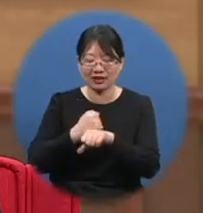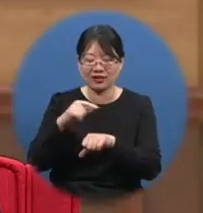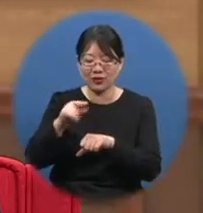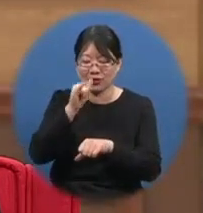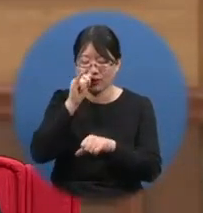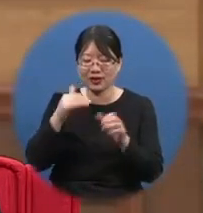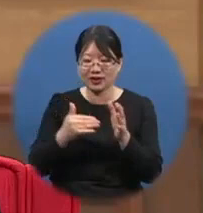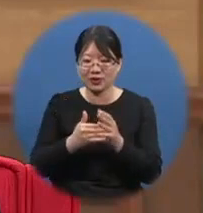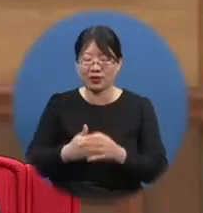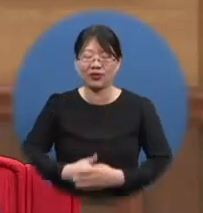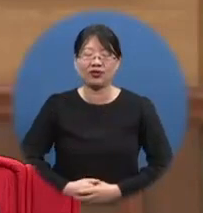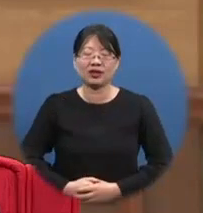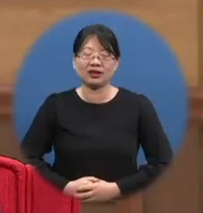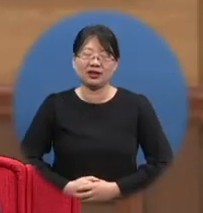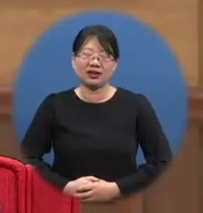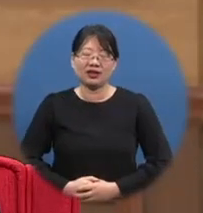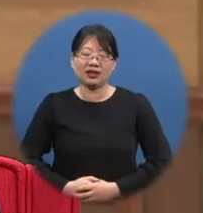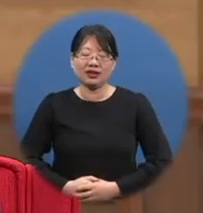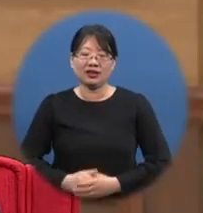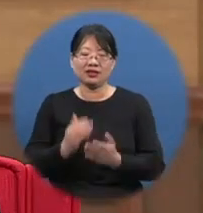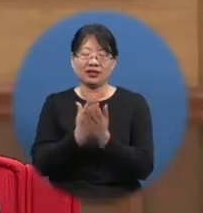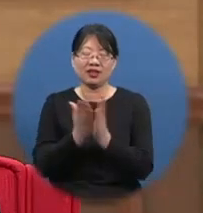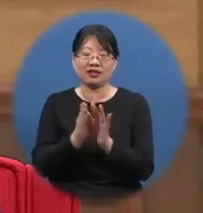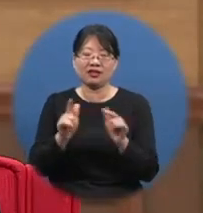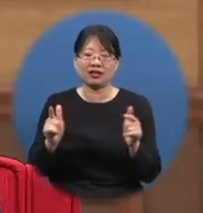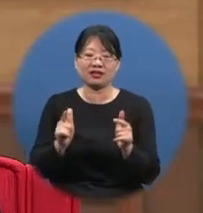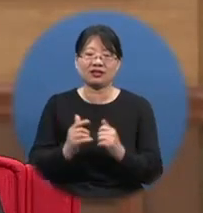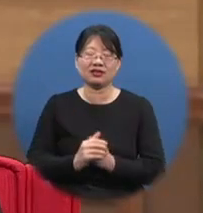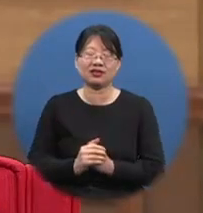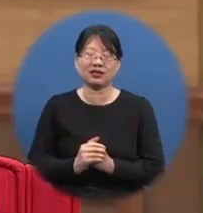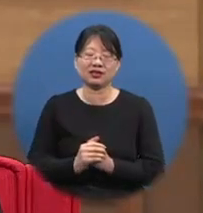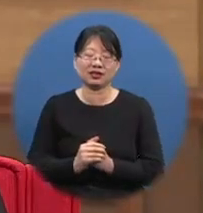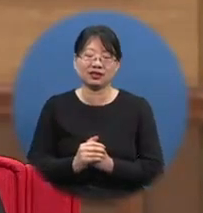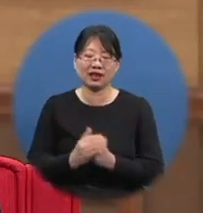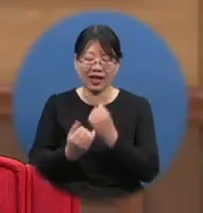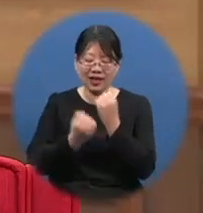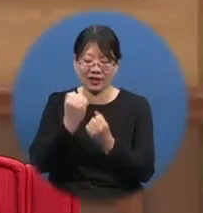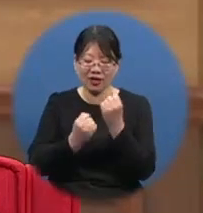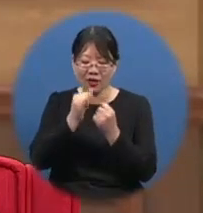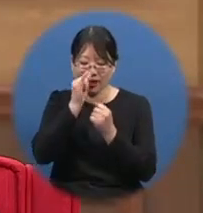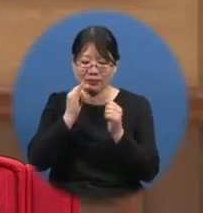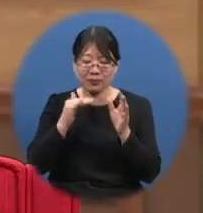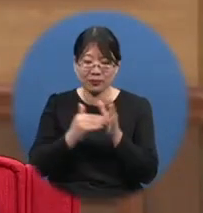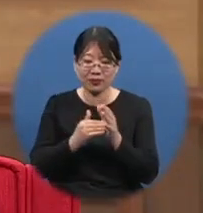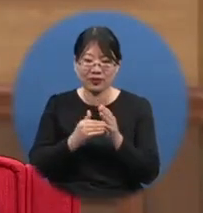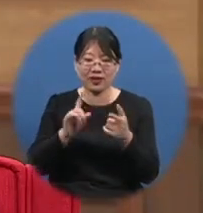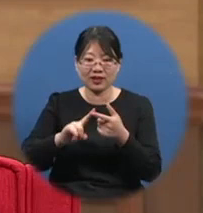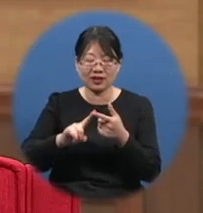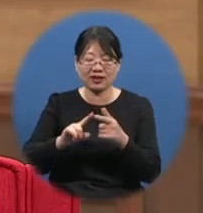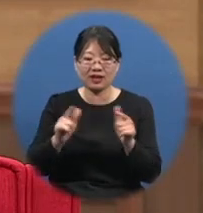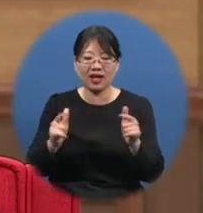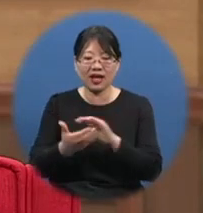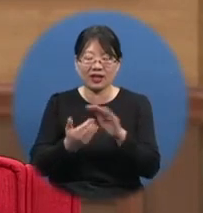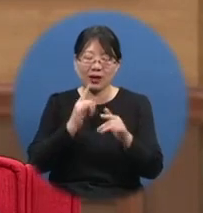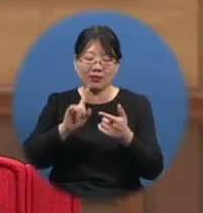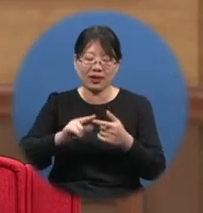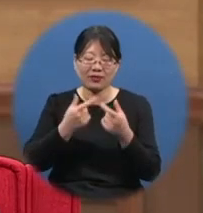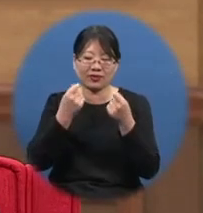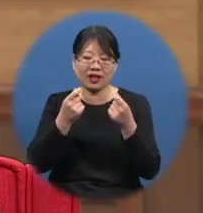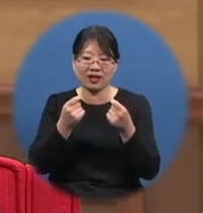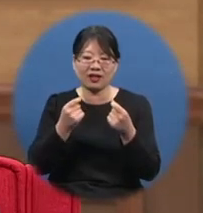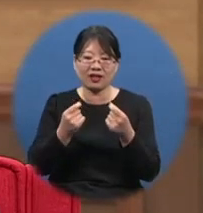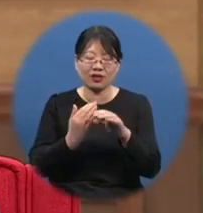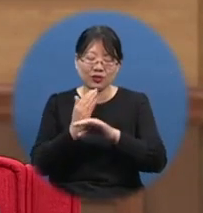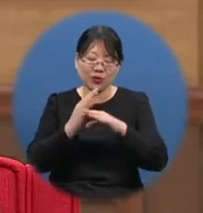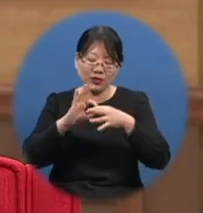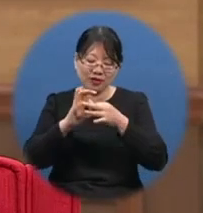거 인터랙션이라든지 그런 여러 가지 아이를 이제 해석을 하고 그런 아까 말씀드린